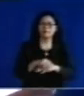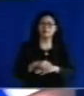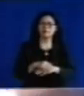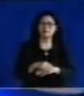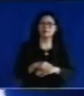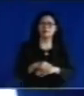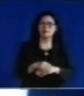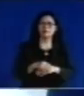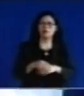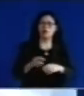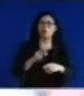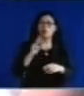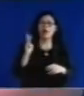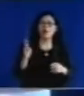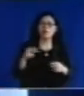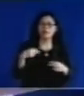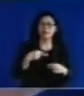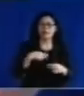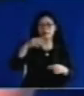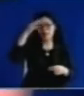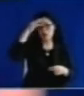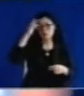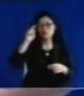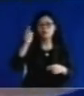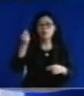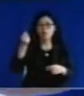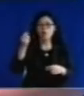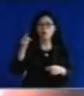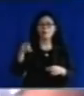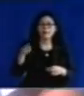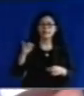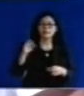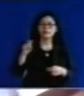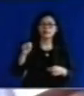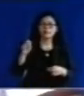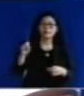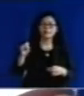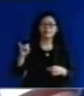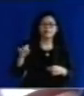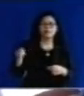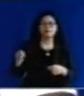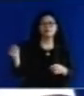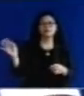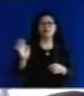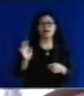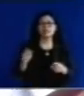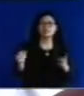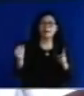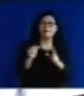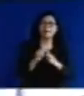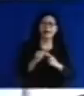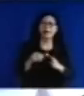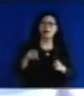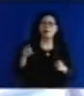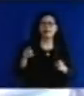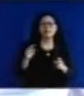Jangan sampai, walaupun kita tadi tahu dengan 10 prinsip tadi yang disampaikan, jangan sampai perencanaan, kemudian